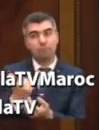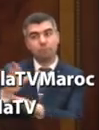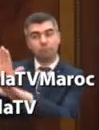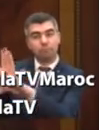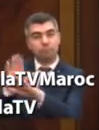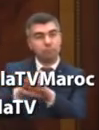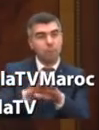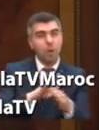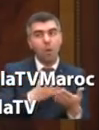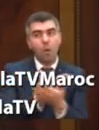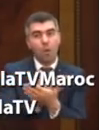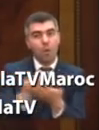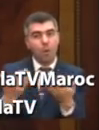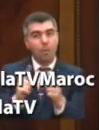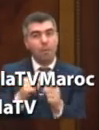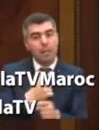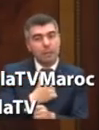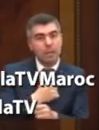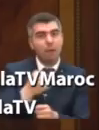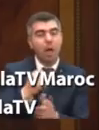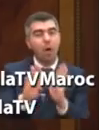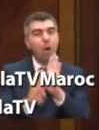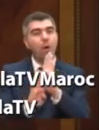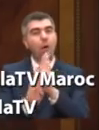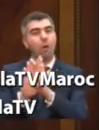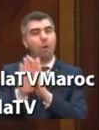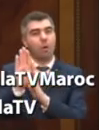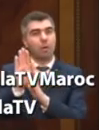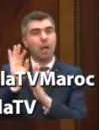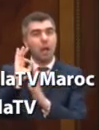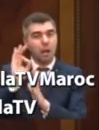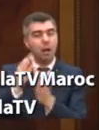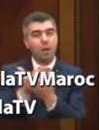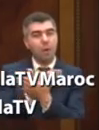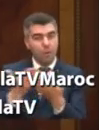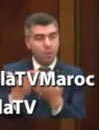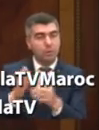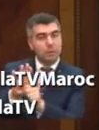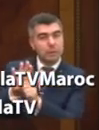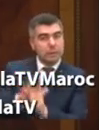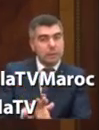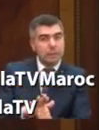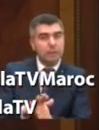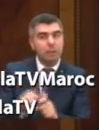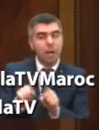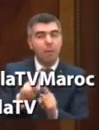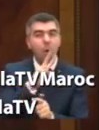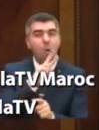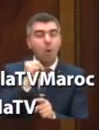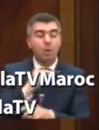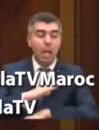حقوق الإنسان لتحمل مسؤولياتها ومواصلة الضغط من أجل إجبار الاحتلال على